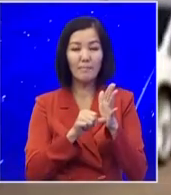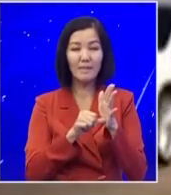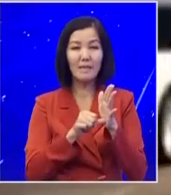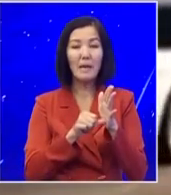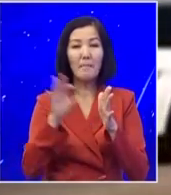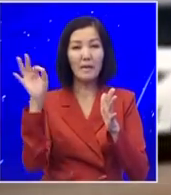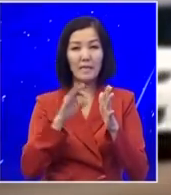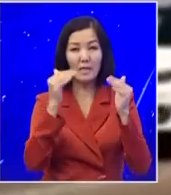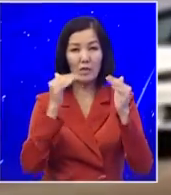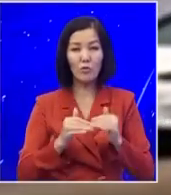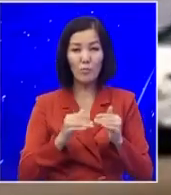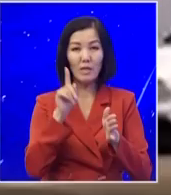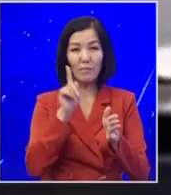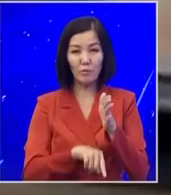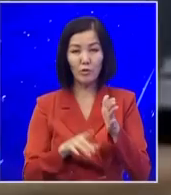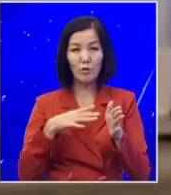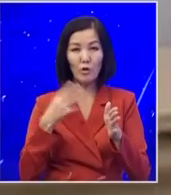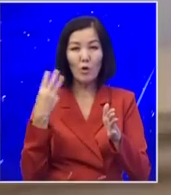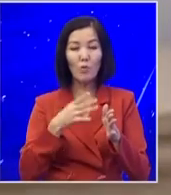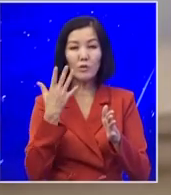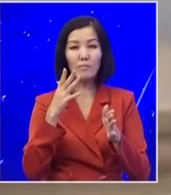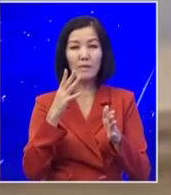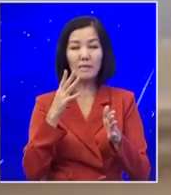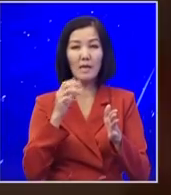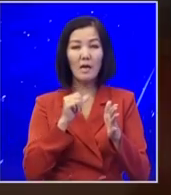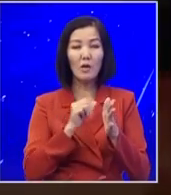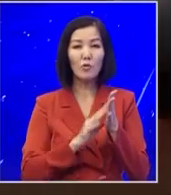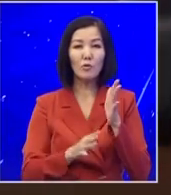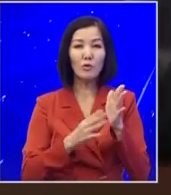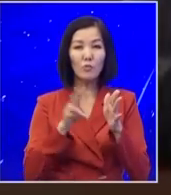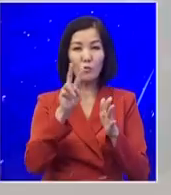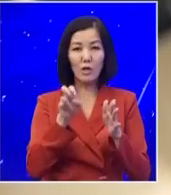Акцияның бүгінгі бағасы небәрі 335,99 ақш долларын құрайды.